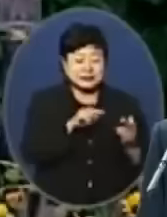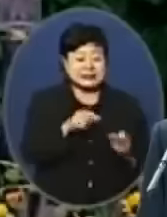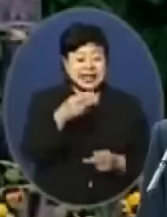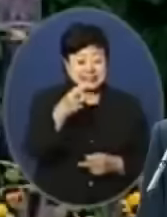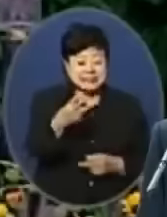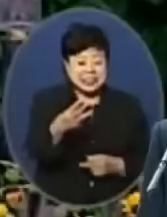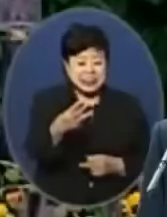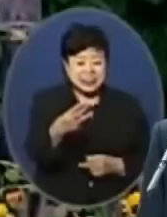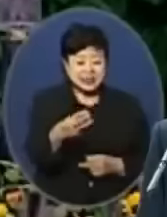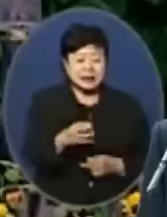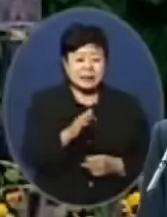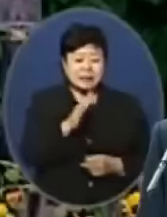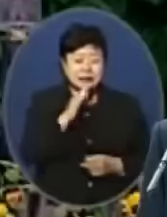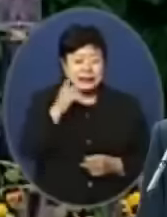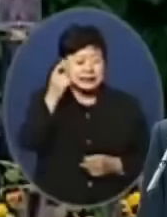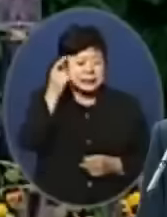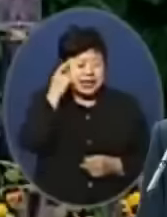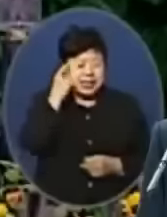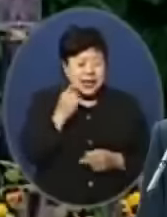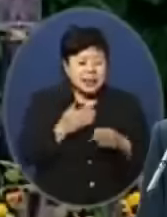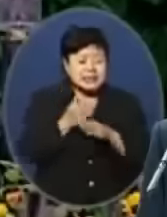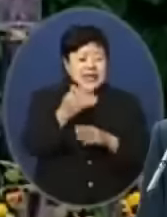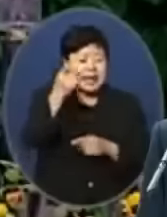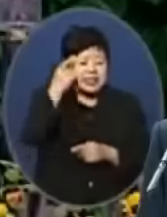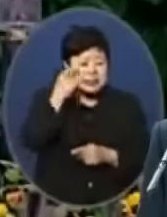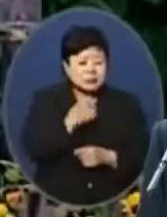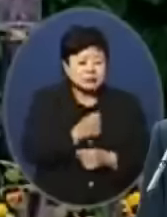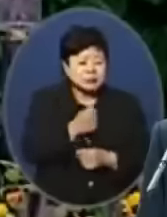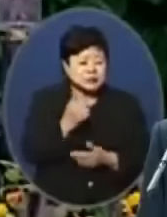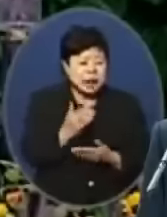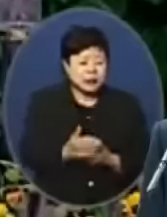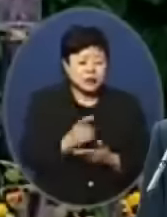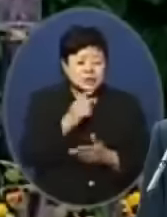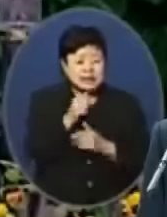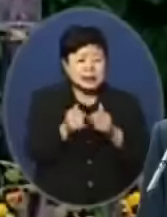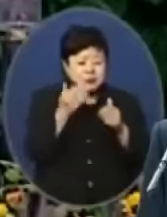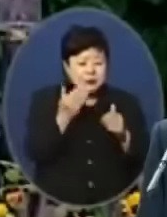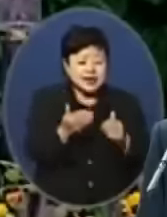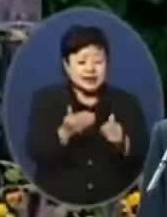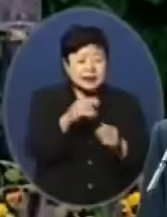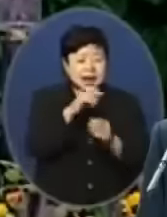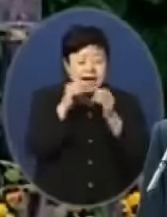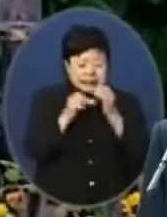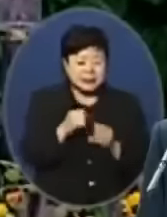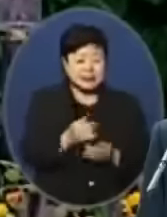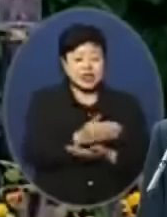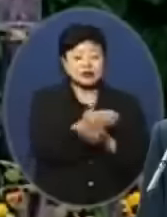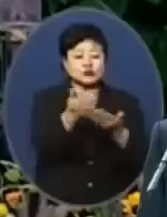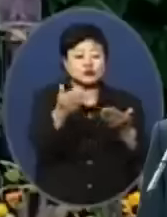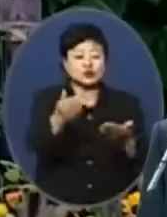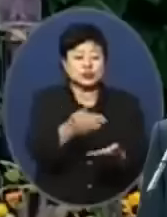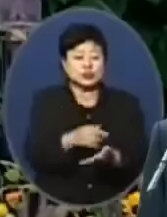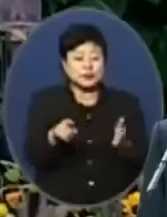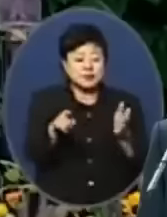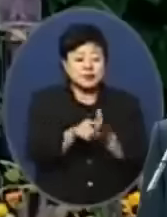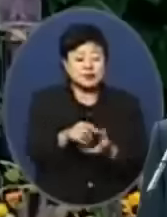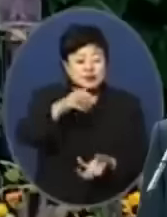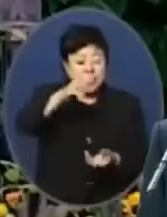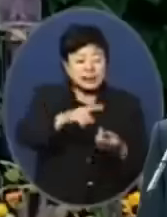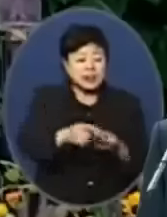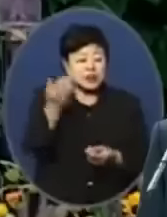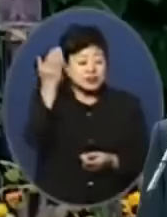보면 마땅히 생각할 그 이상의 생각을 품지 말고 오직 하나님께서 각 사람에게 나누어 주신